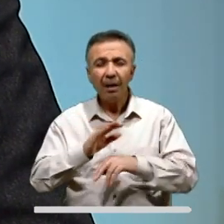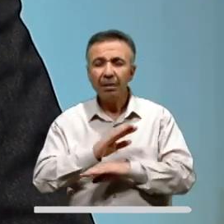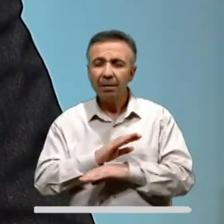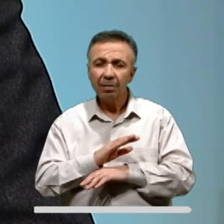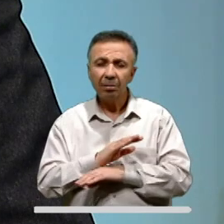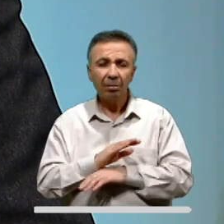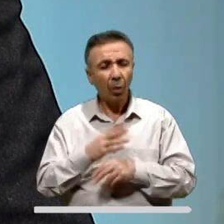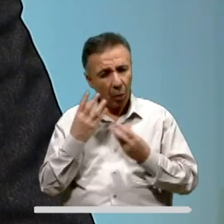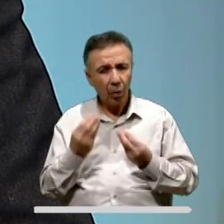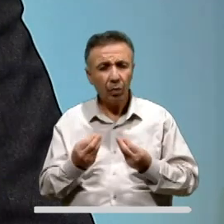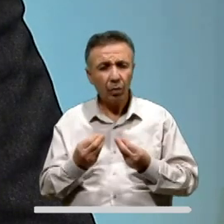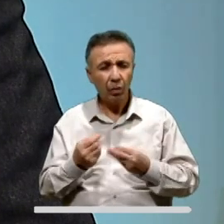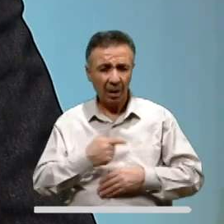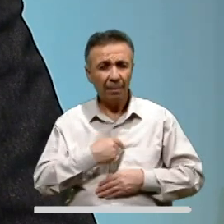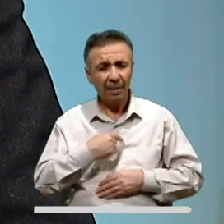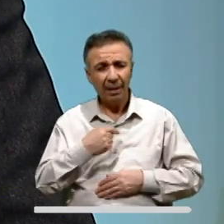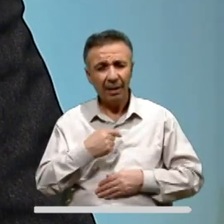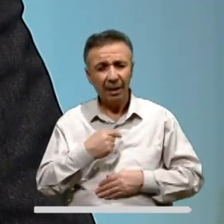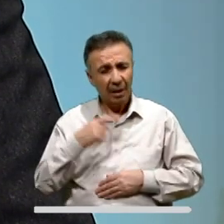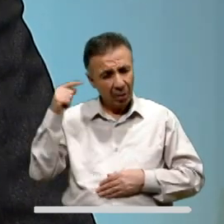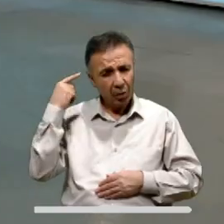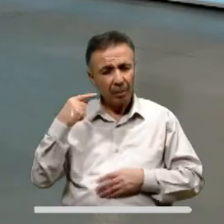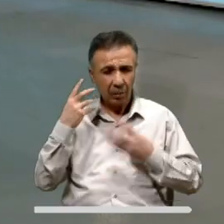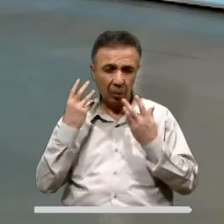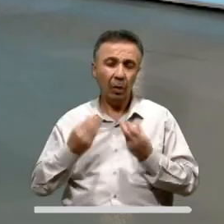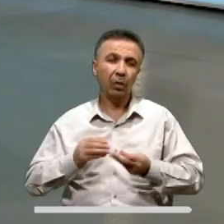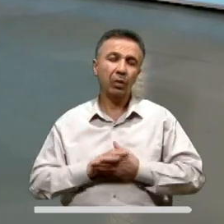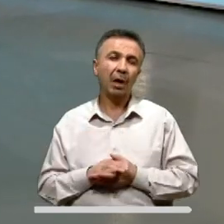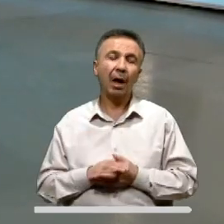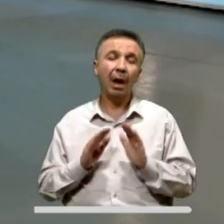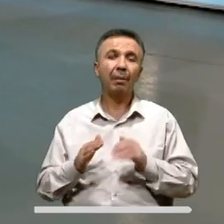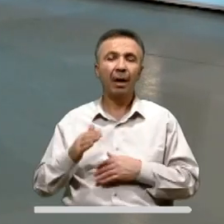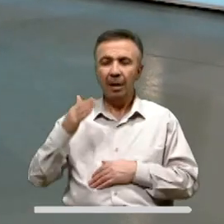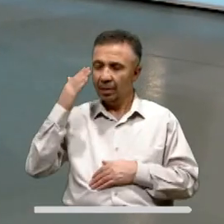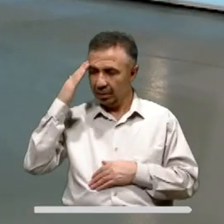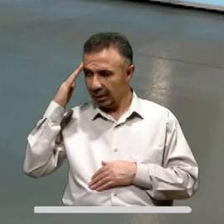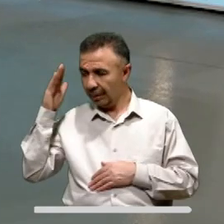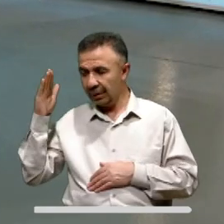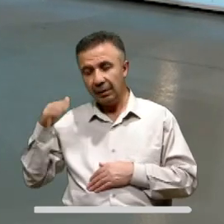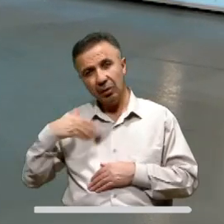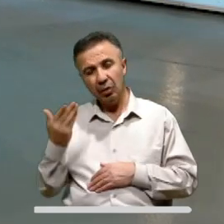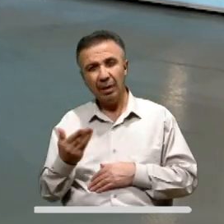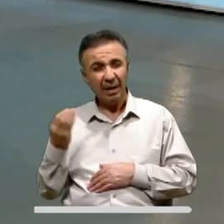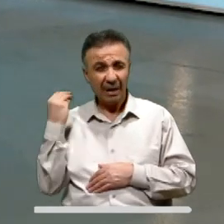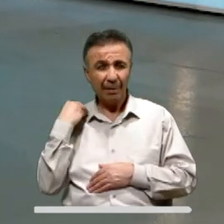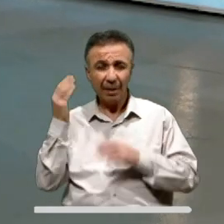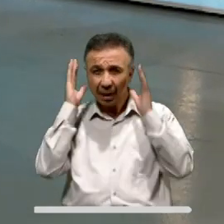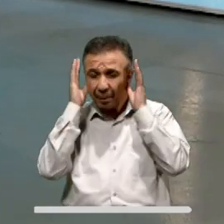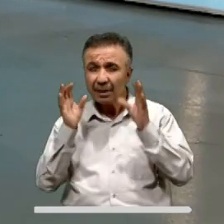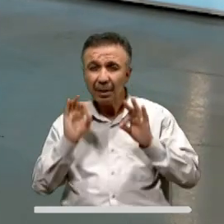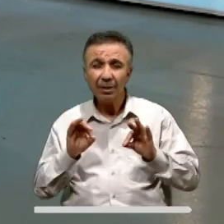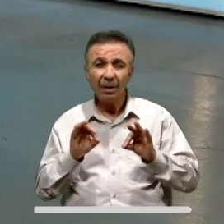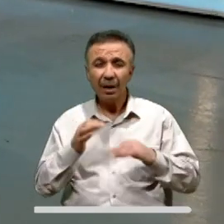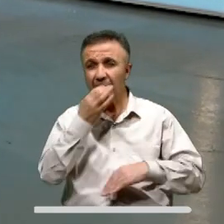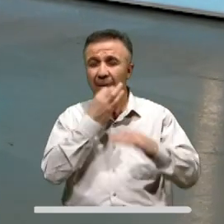niyetini içinden geçirmesi de yeterlidir. Ama selam verdikten sonra yeni bir namaza başlarken bu